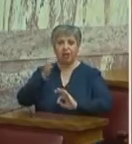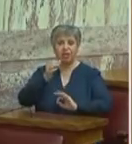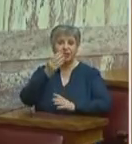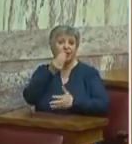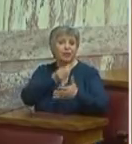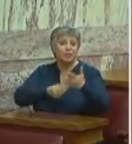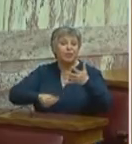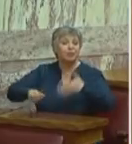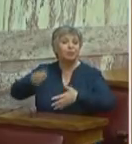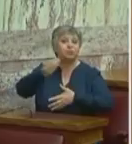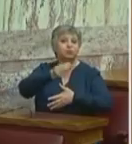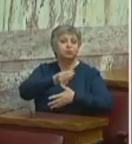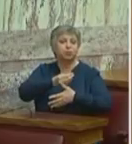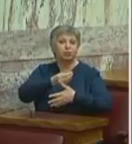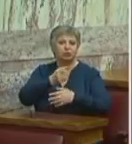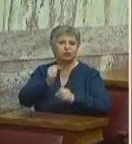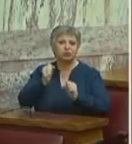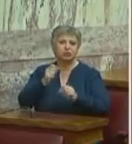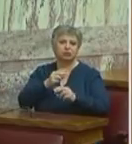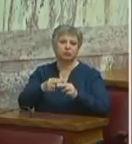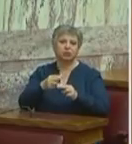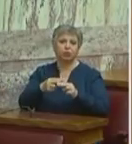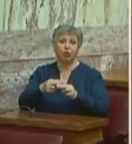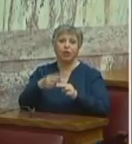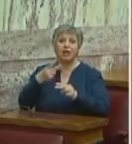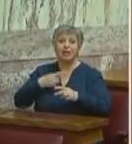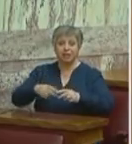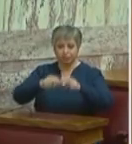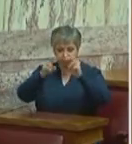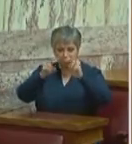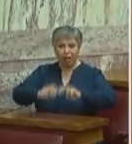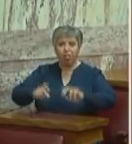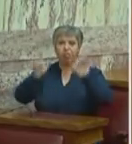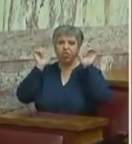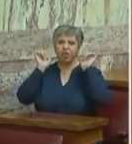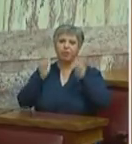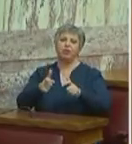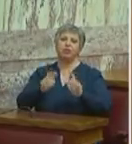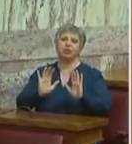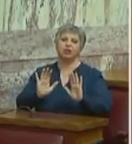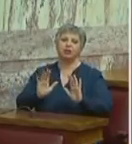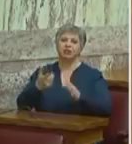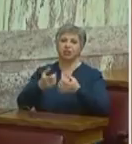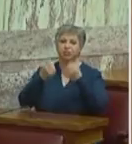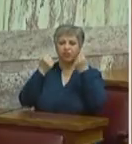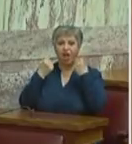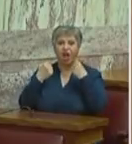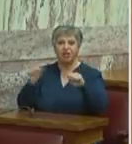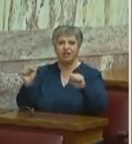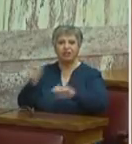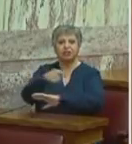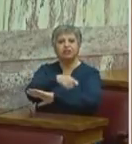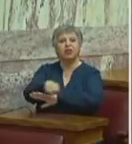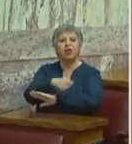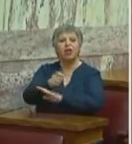όλων είναι ο δημοκρατικός έλεγχος του πολιτικού συστήματος και η ανεξαρτησία της δικαιοσύνης.